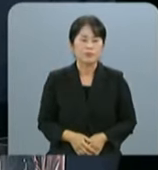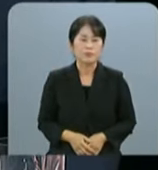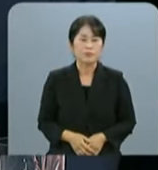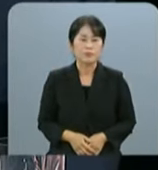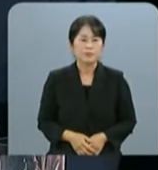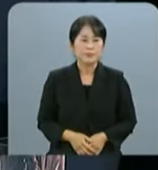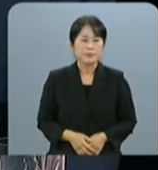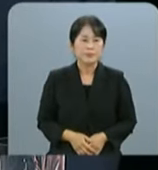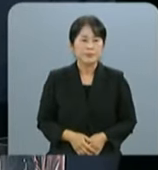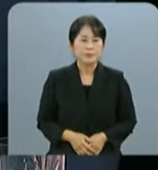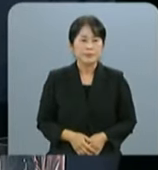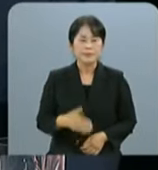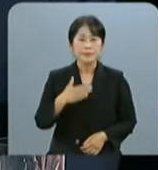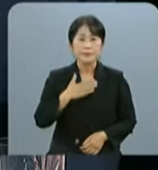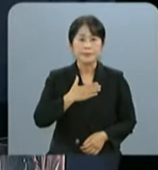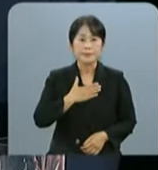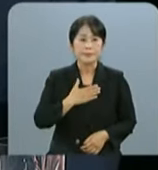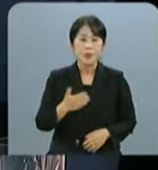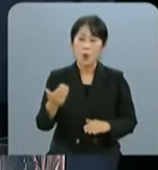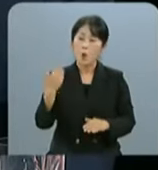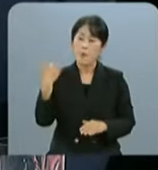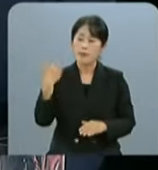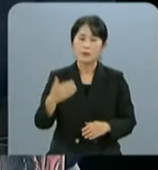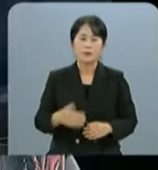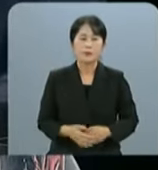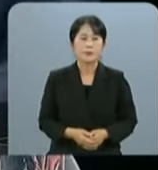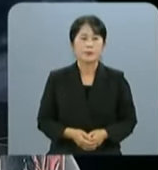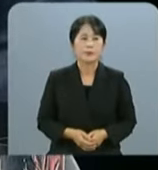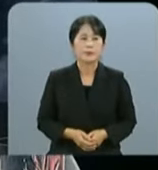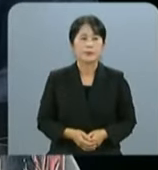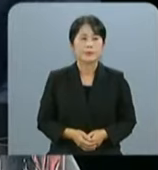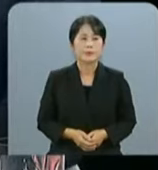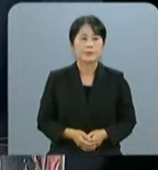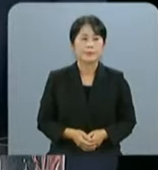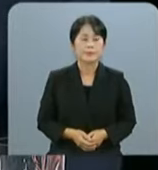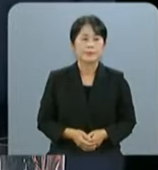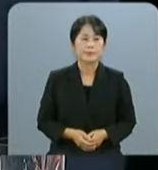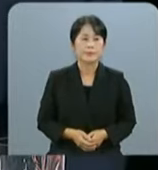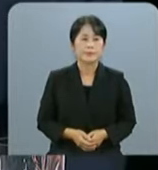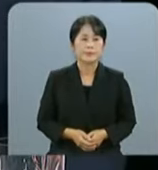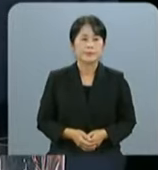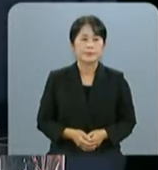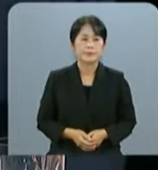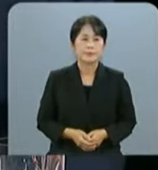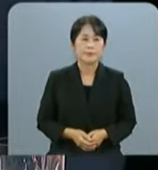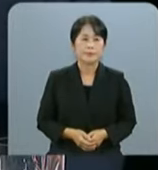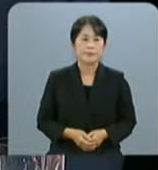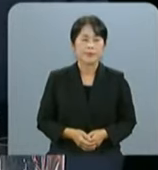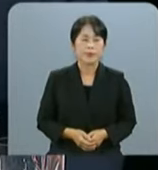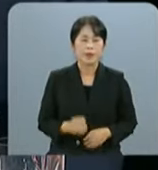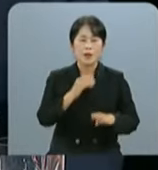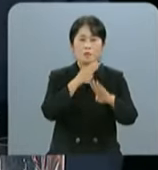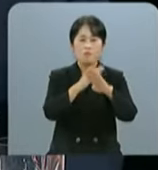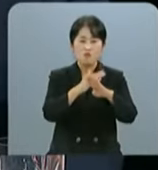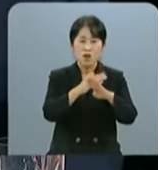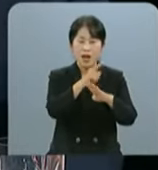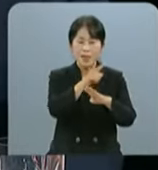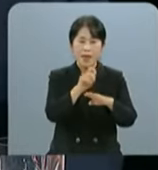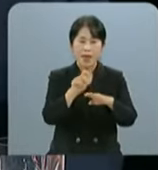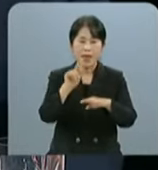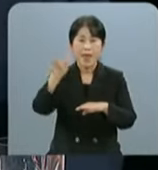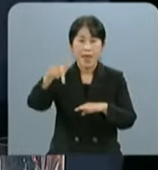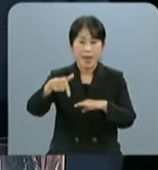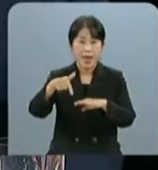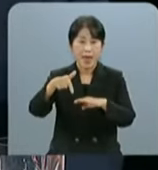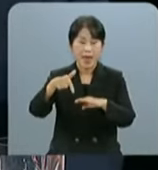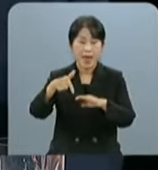이 제가 얼마 전에도 우리가 그 북핵에 대응하는 데 있어서